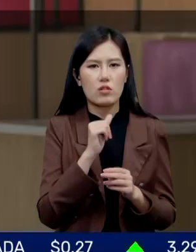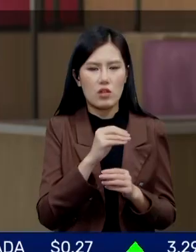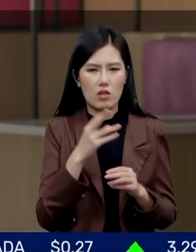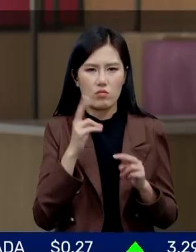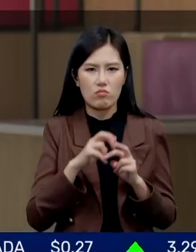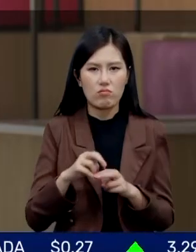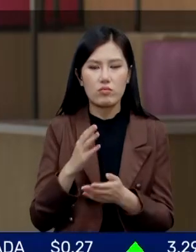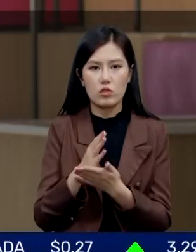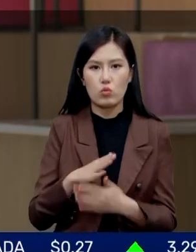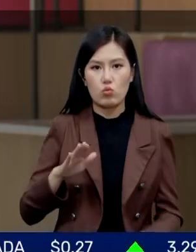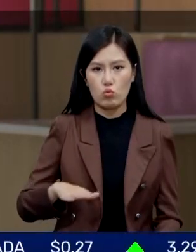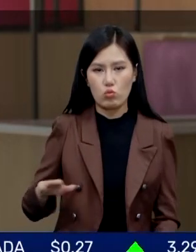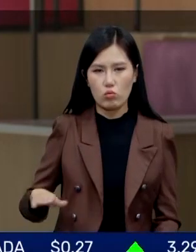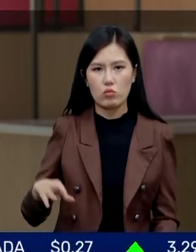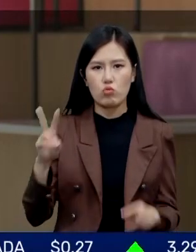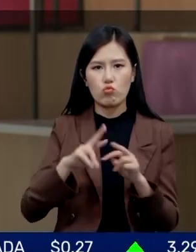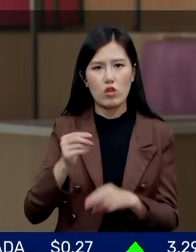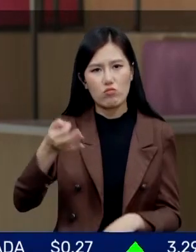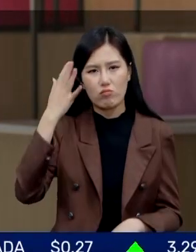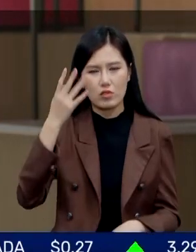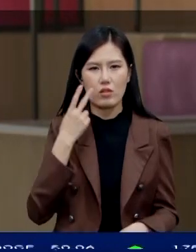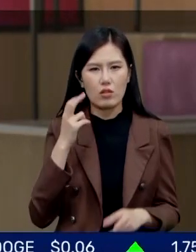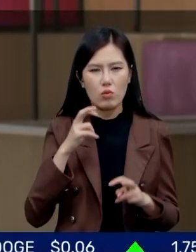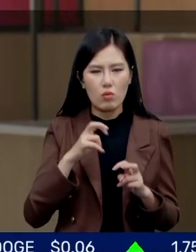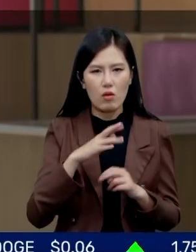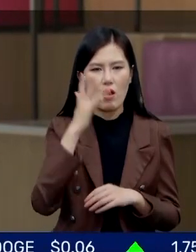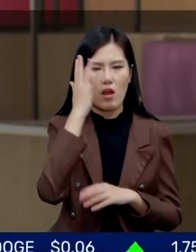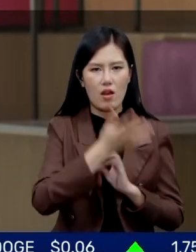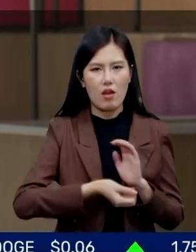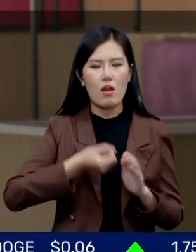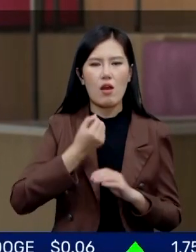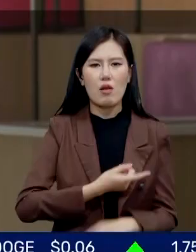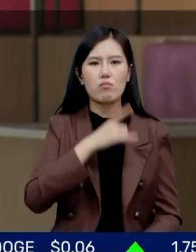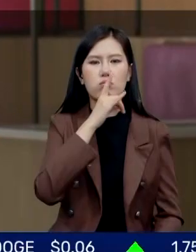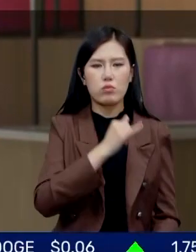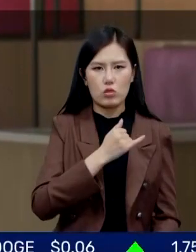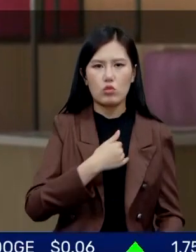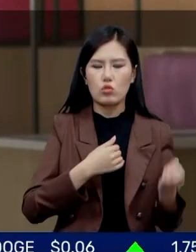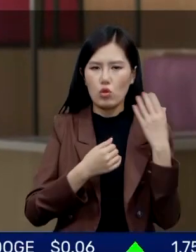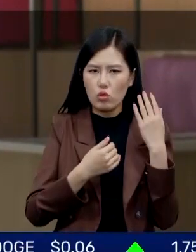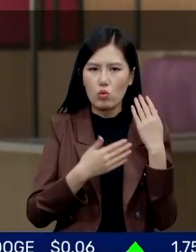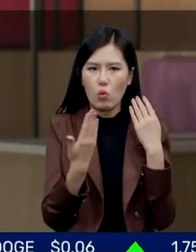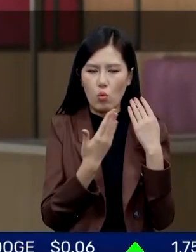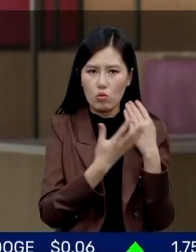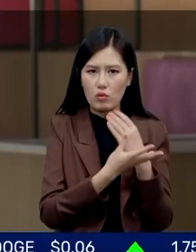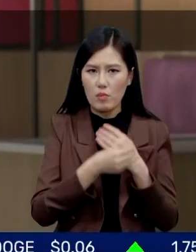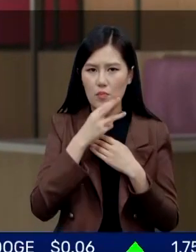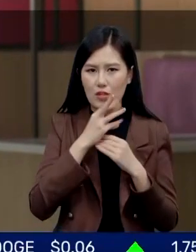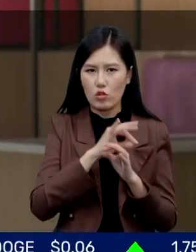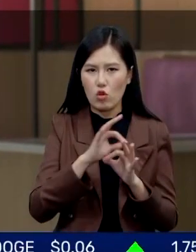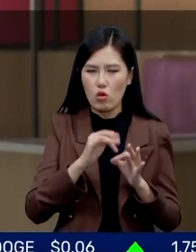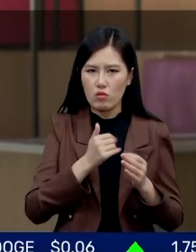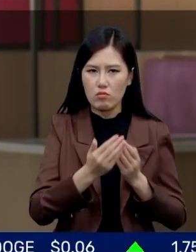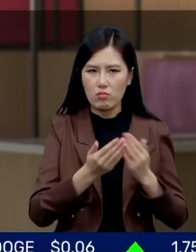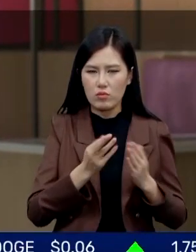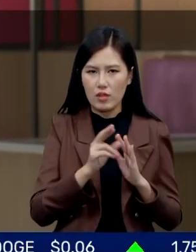өөрөө судлах, шинжлэх арга барил суралцчихэйдэг. Сонссон, унссан зүйлээ боловсруулаа мэдээлээд одоо судалгаа шинжилгээ